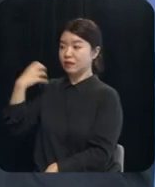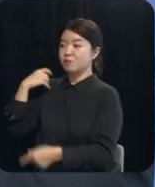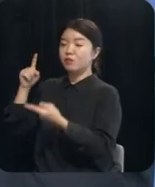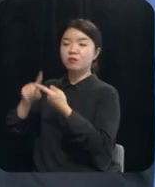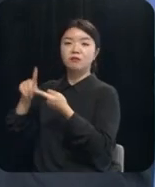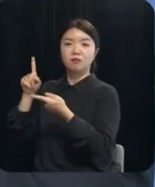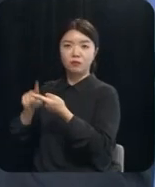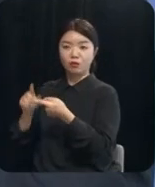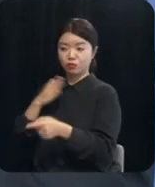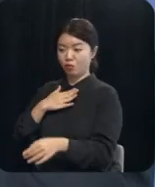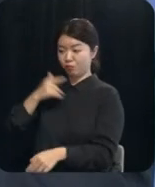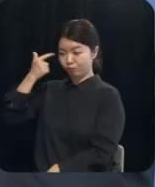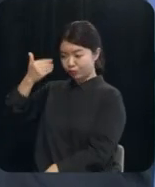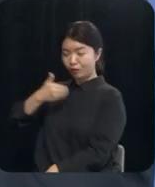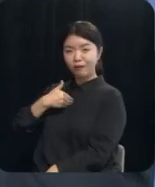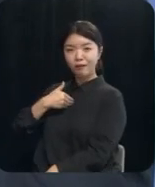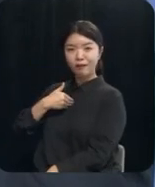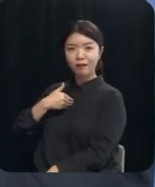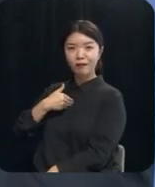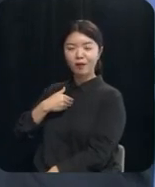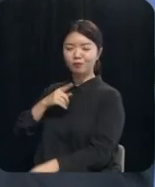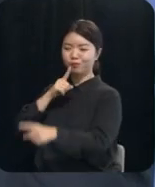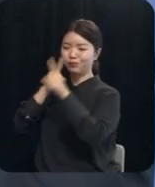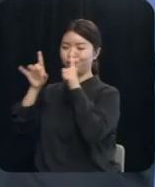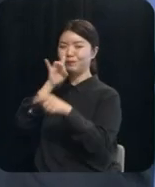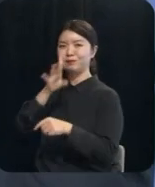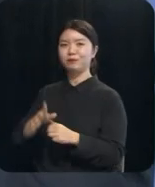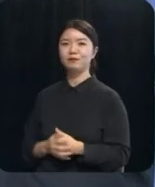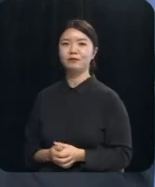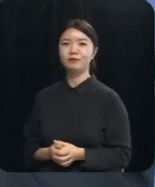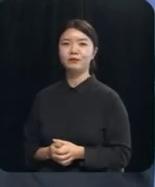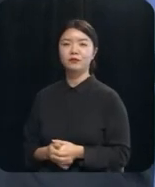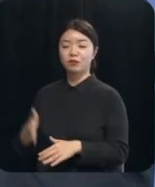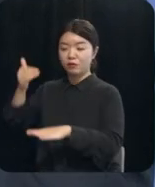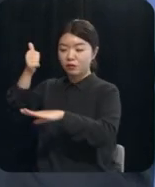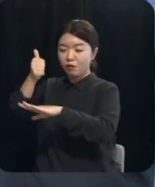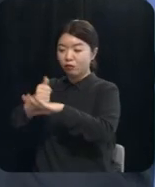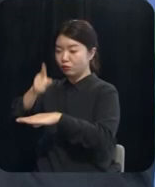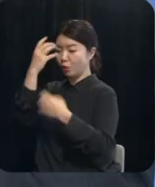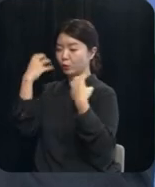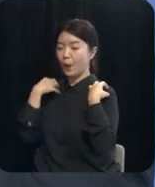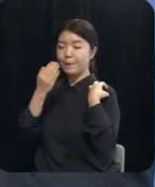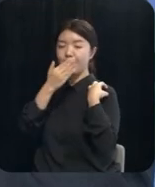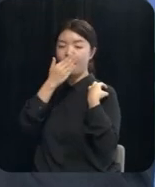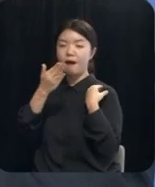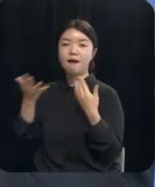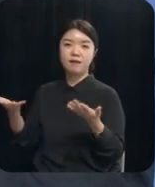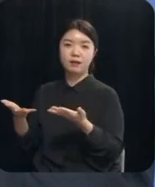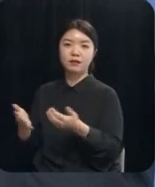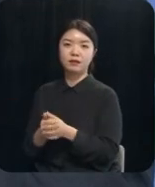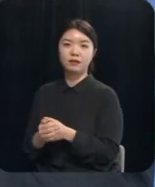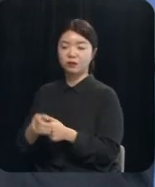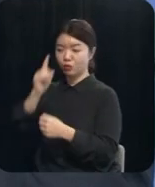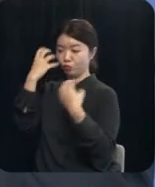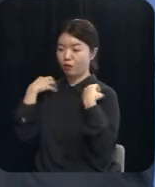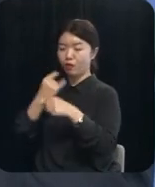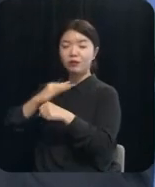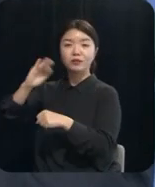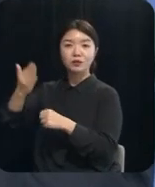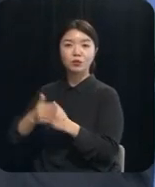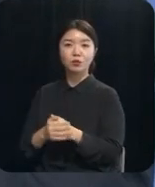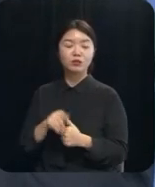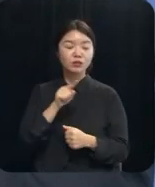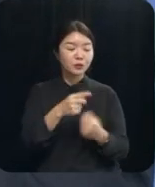대해서 저에게 묻는 것은 말이 안 되는 거죠. 결국은 정부가 할 수 있는 일입니다. 정부가 해야 되는 일입니다. 그게